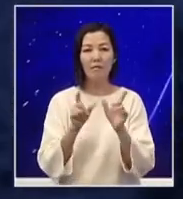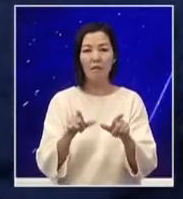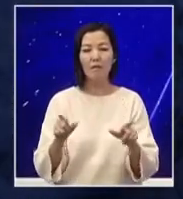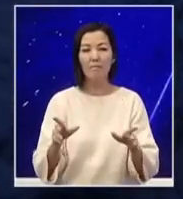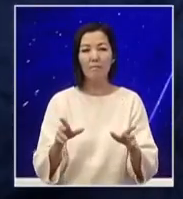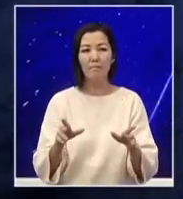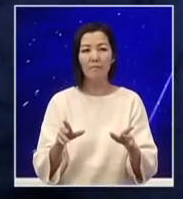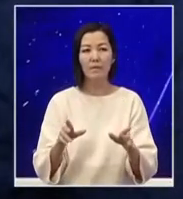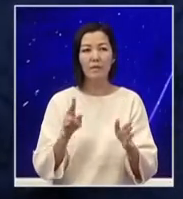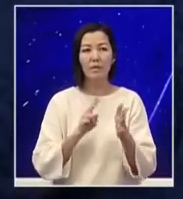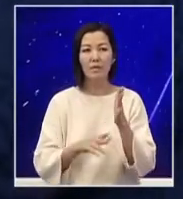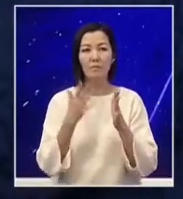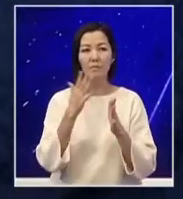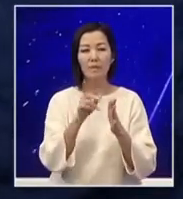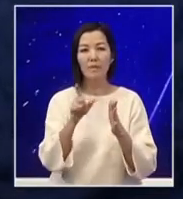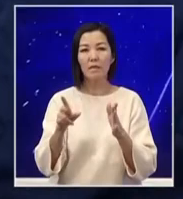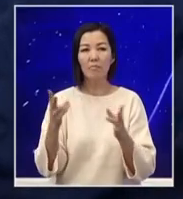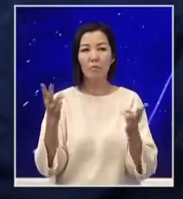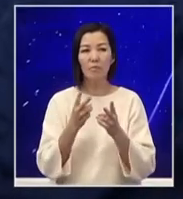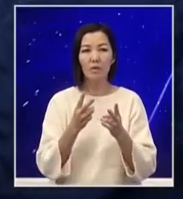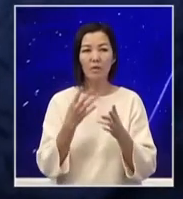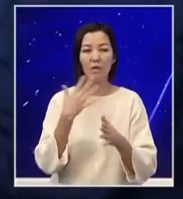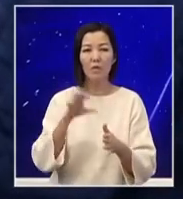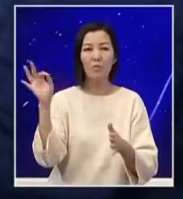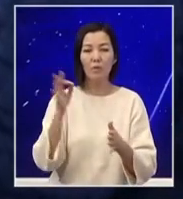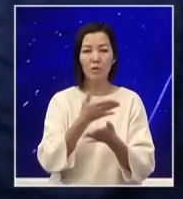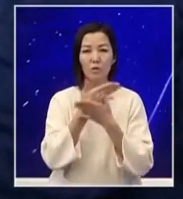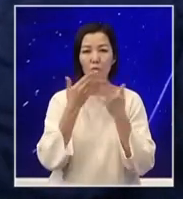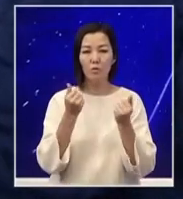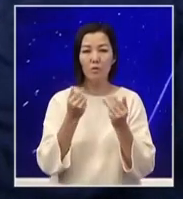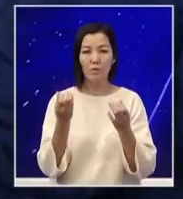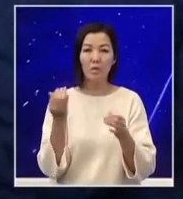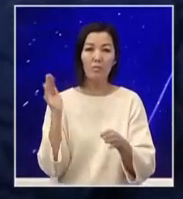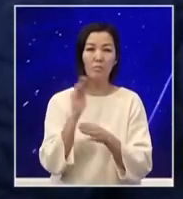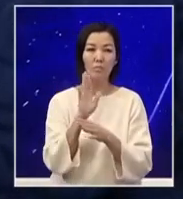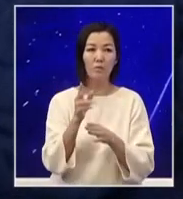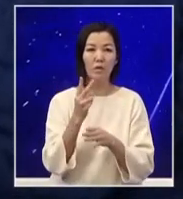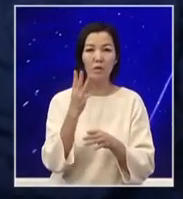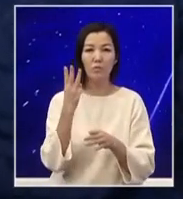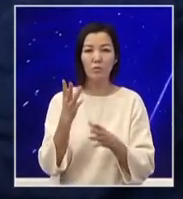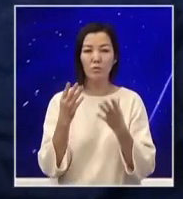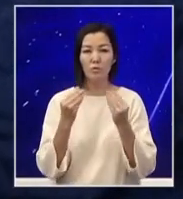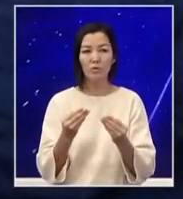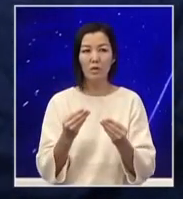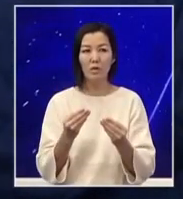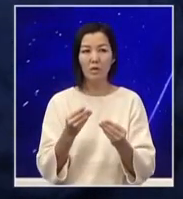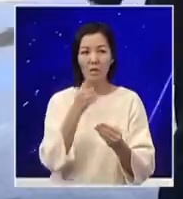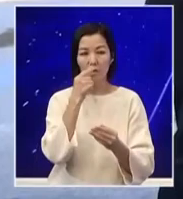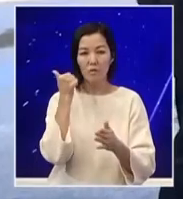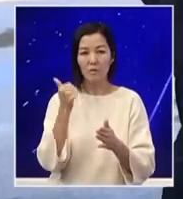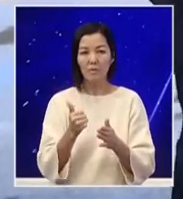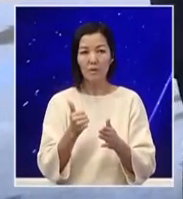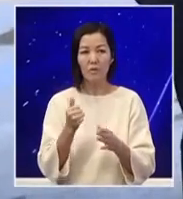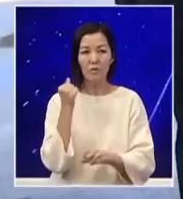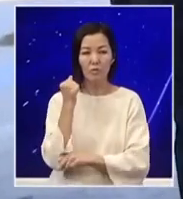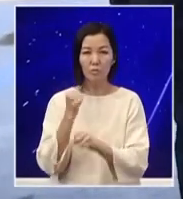керек? 75 адам болу керек. 50%-ға жоқ қой. Қосылады, қосылады. Осы 1-3 күнде қосылса, осы аптаның аяғында қосылмаймыз.